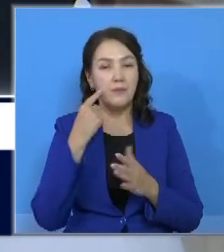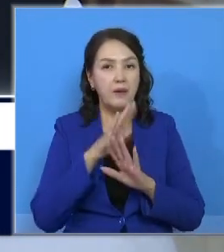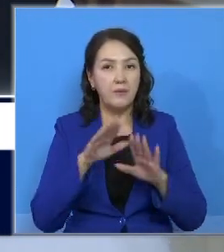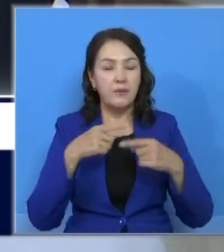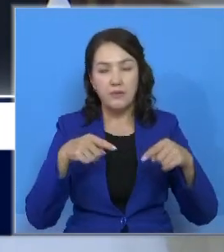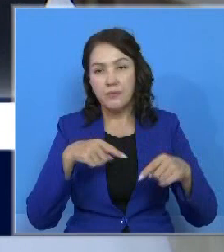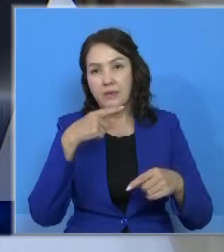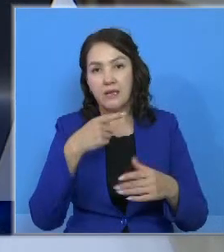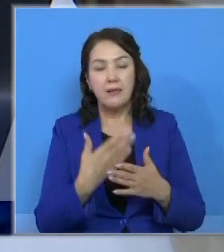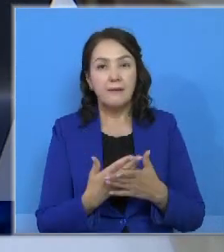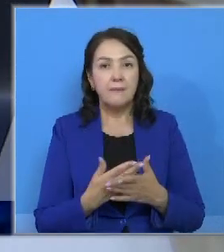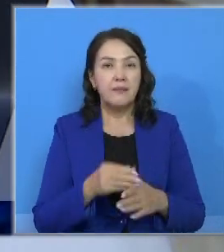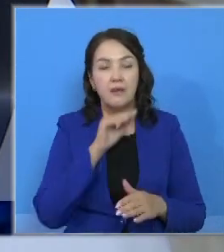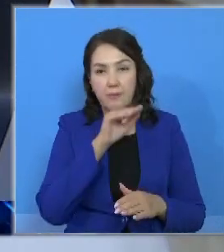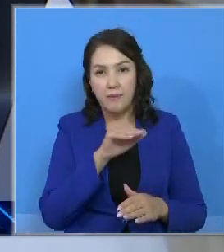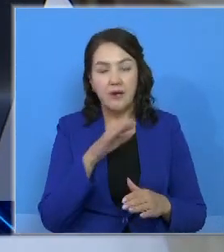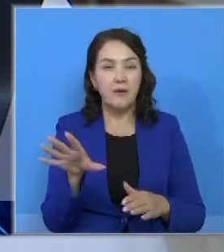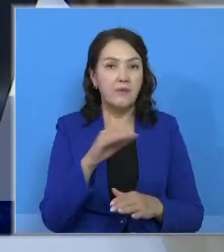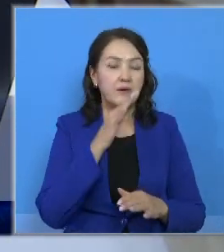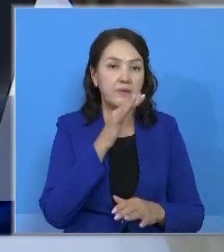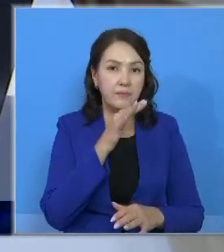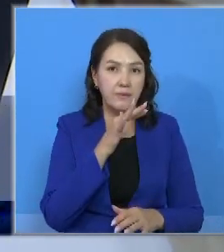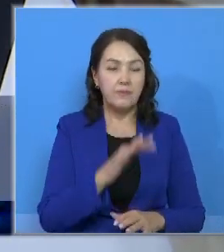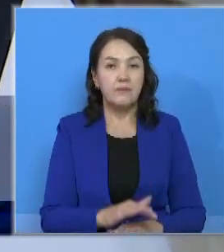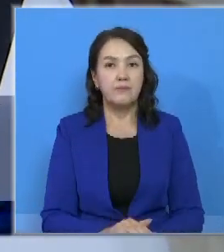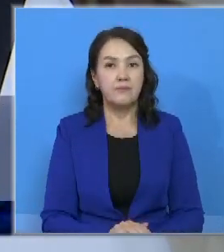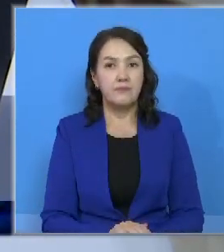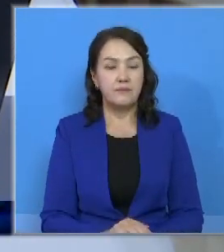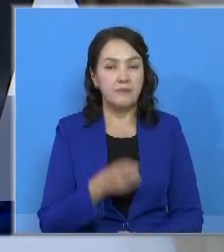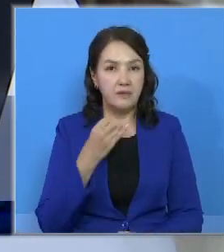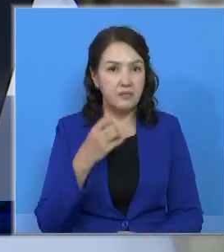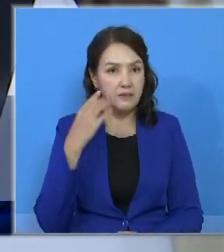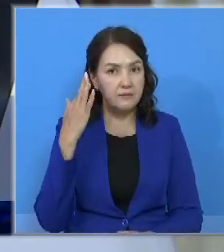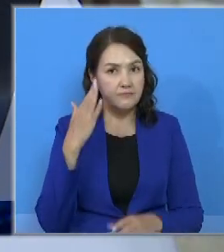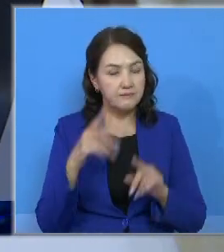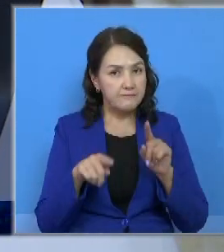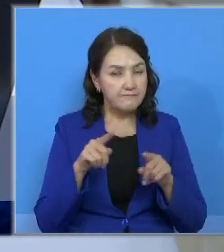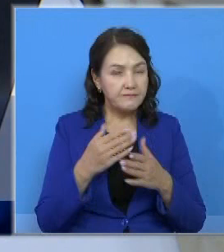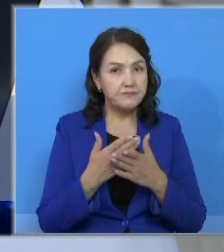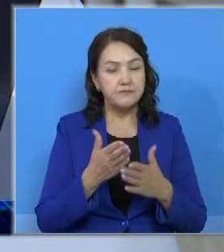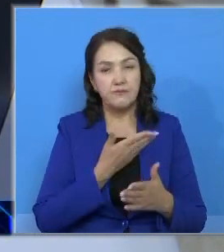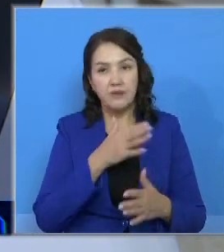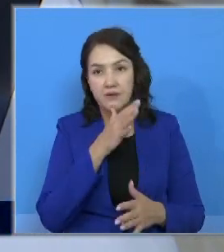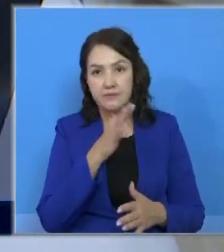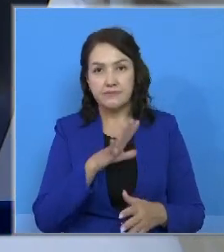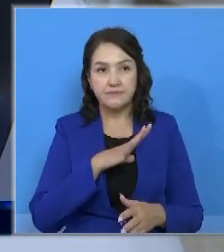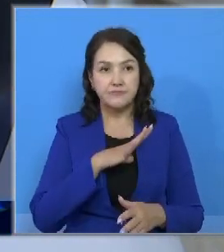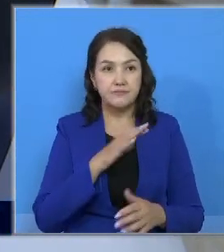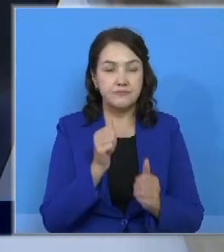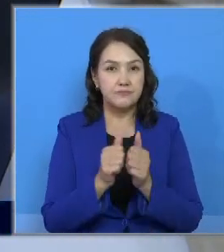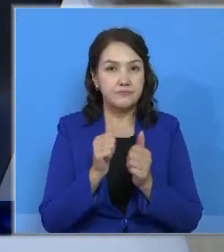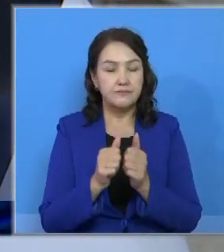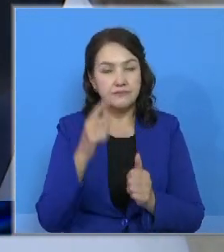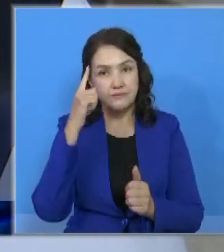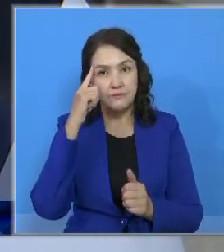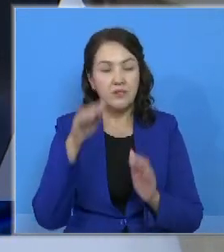другим сказано, профессия во все времена. И, наверное, в наше время были, ну, каждый, наверное, так